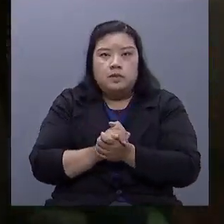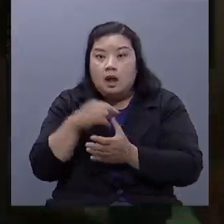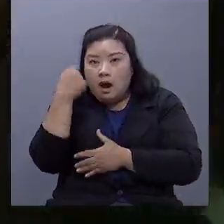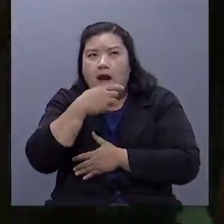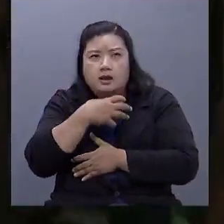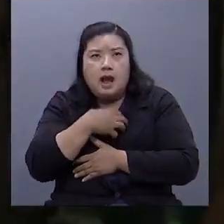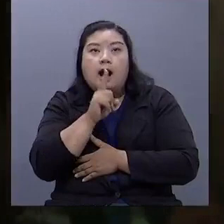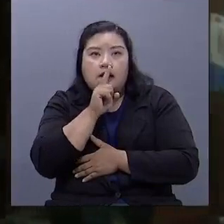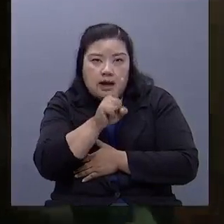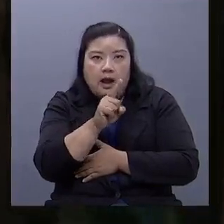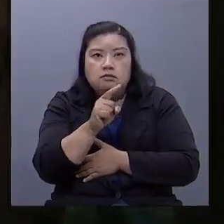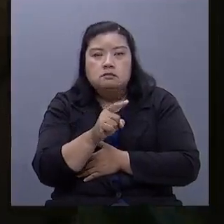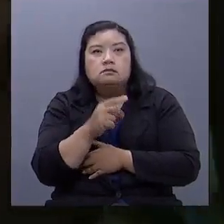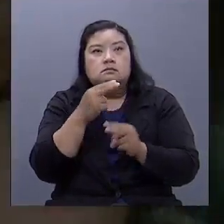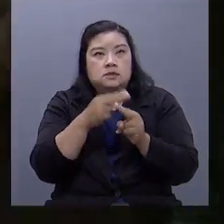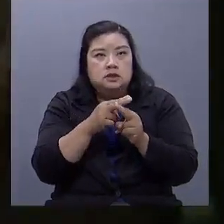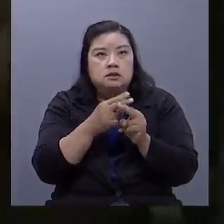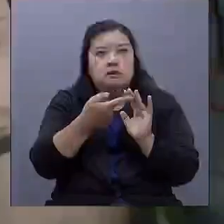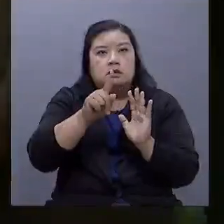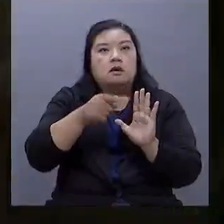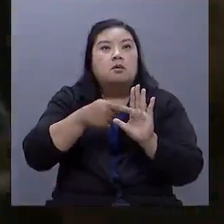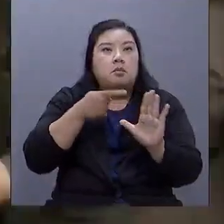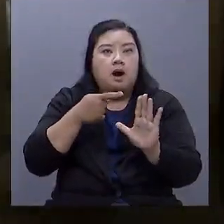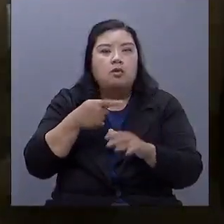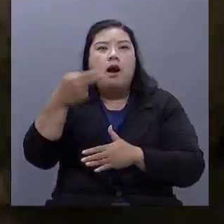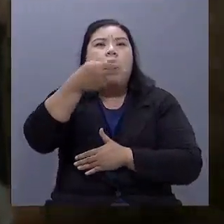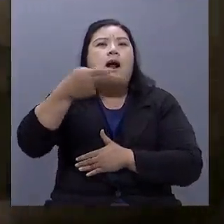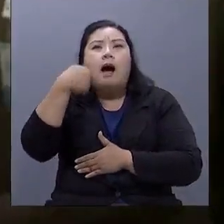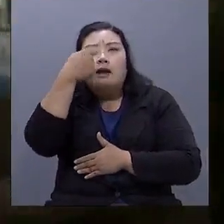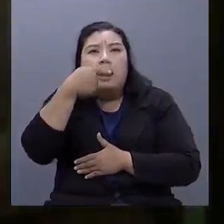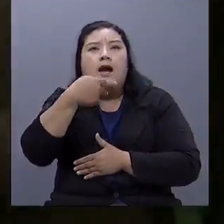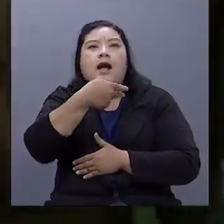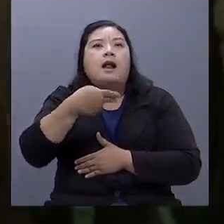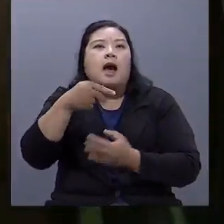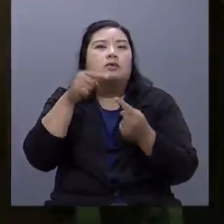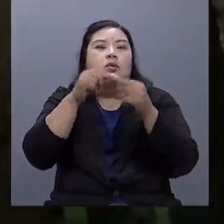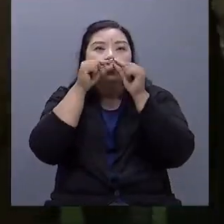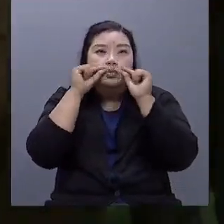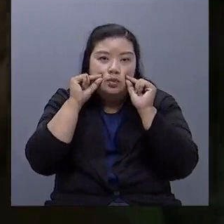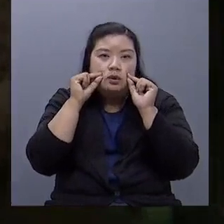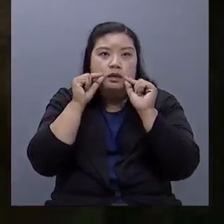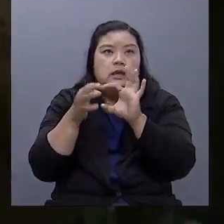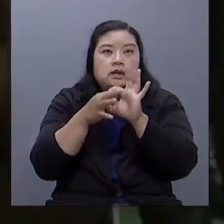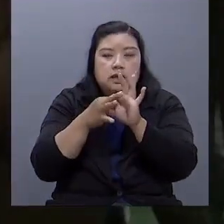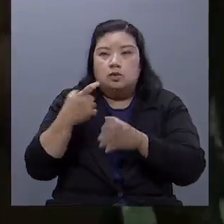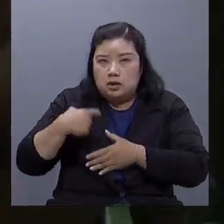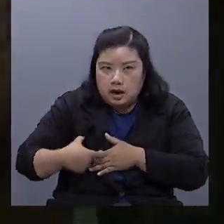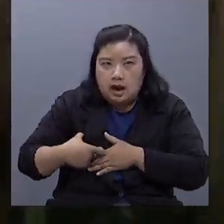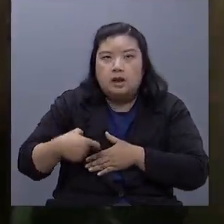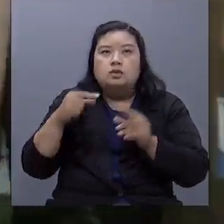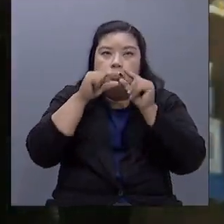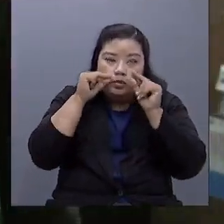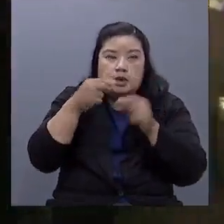สวนอีกคนก็คือในเปาซึ่งเป็นหลานชายของคุณชูวิทย์ที่ถูกพาดพิงทั้งฝ่ายคุณชูวิทย์และทนายสิทธาเบี้ยบังเกิด